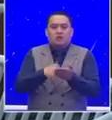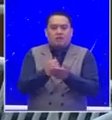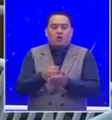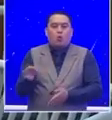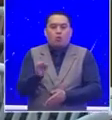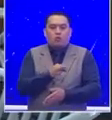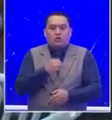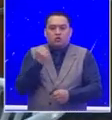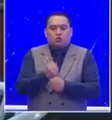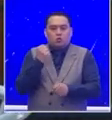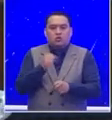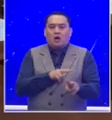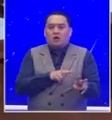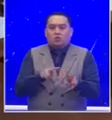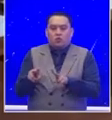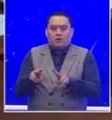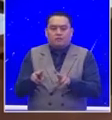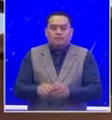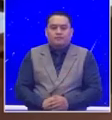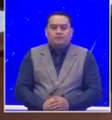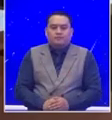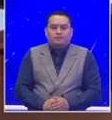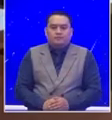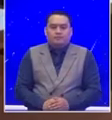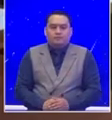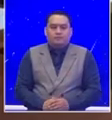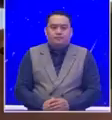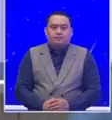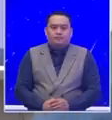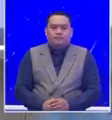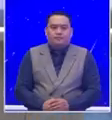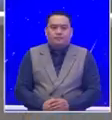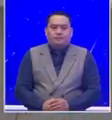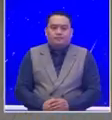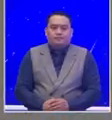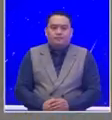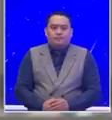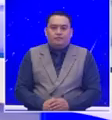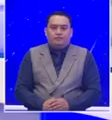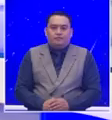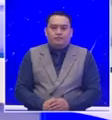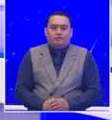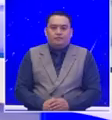области, под жестким контролем, уверяют они. Айнур Мирханова, Степан Мирешко, телеканал ЖИТСУ, Капшагай.